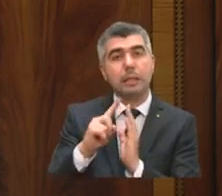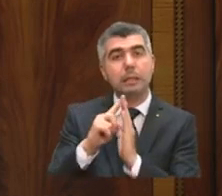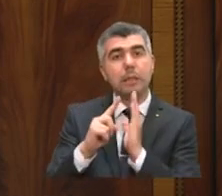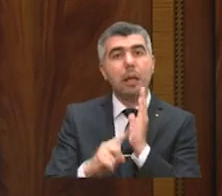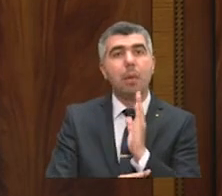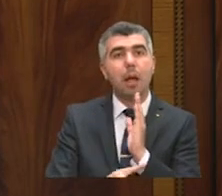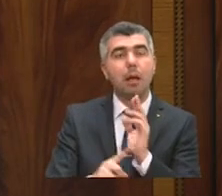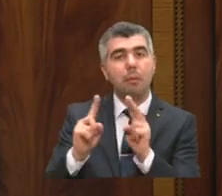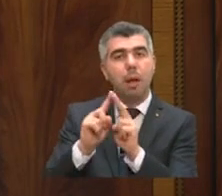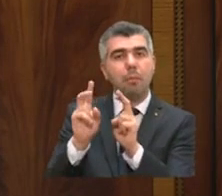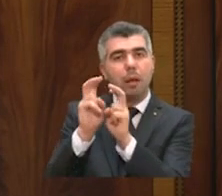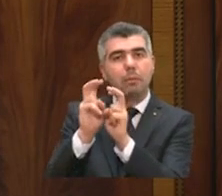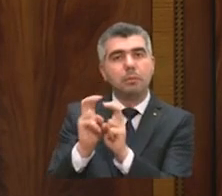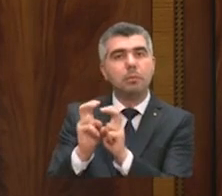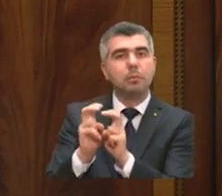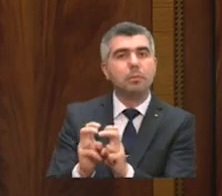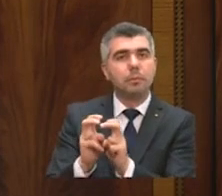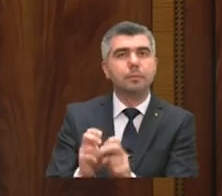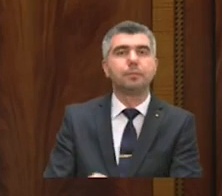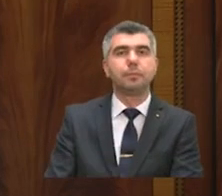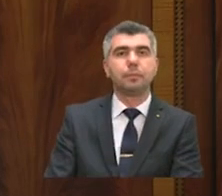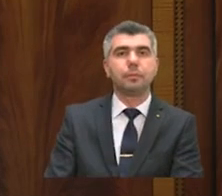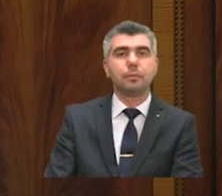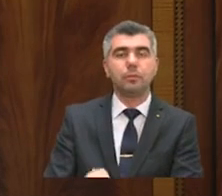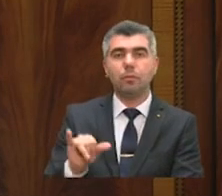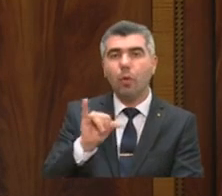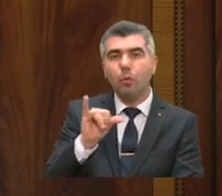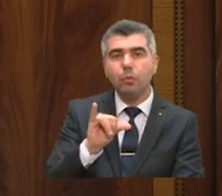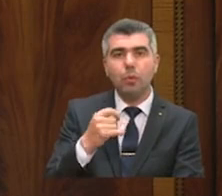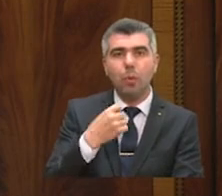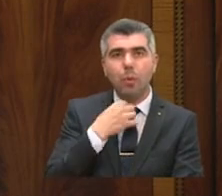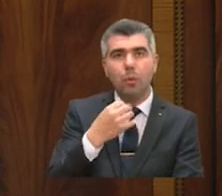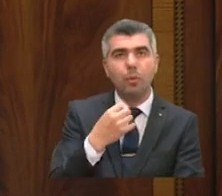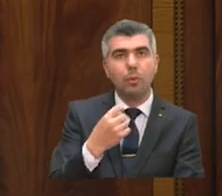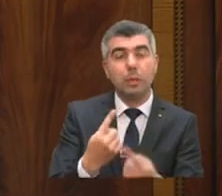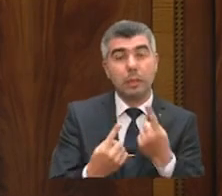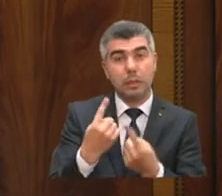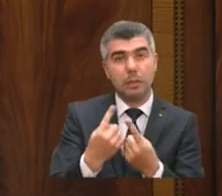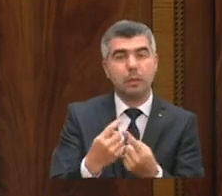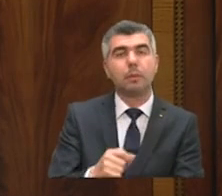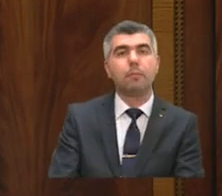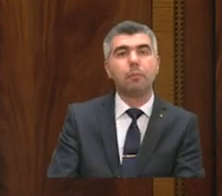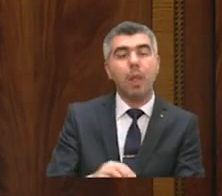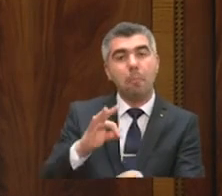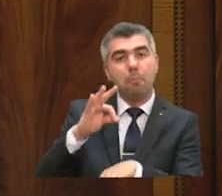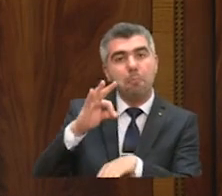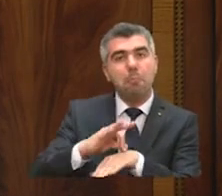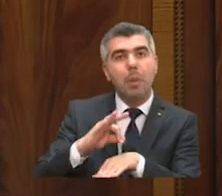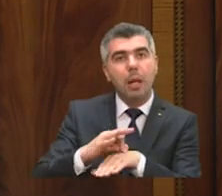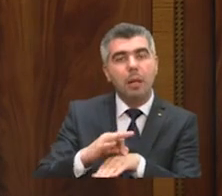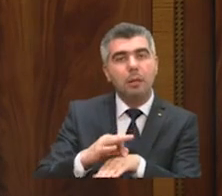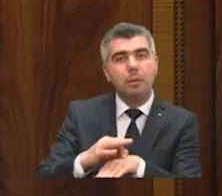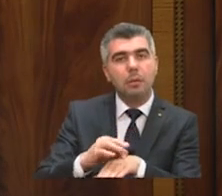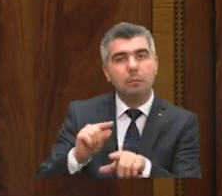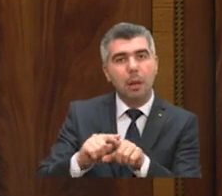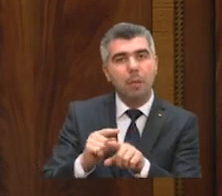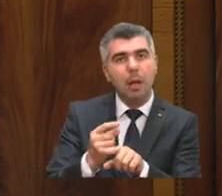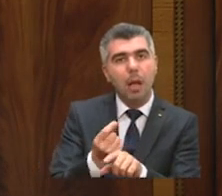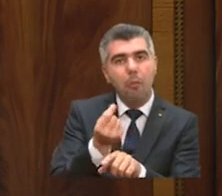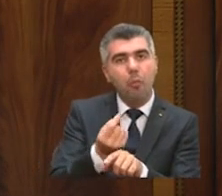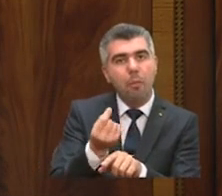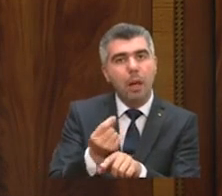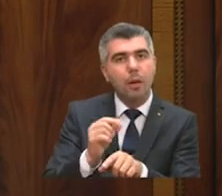كيندثر. كيفاش كتمشي الامور؟ لان هاد التطورات ديال العلامات الجلديه كتمشي على